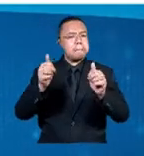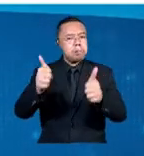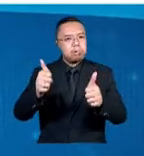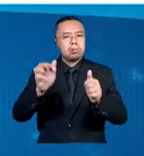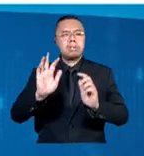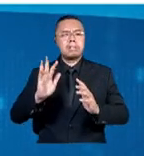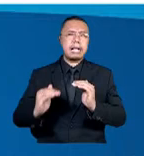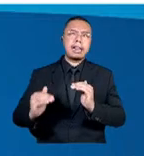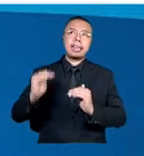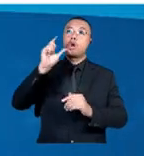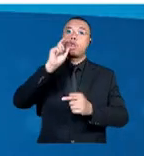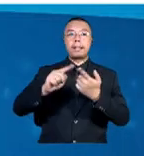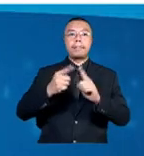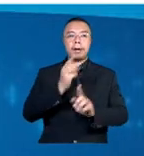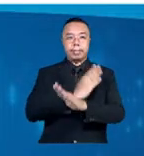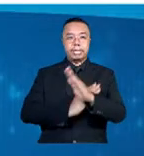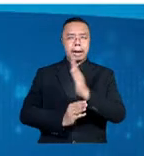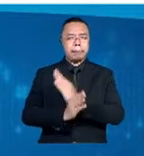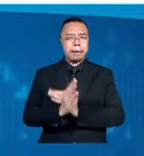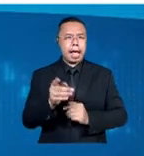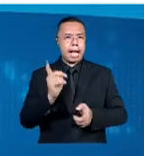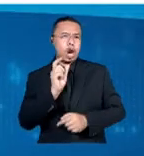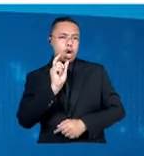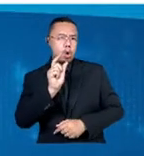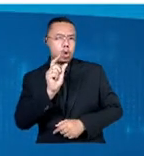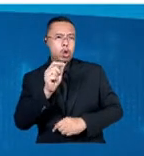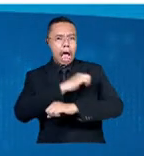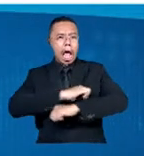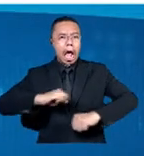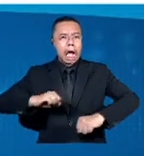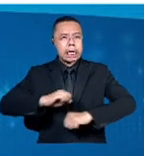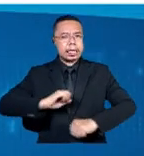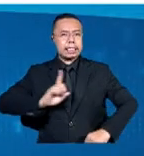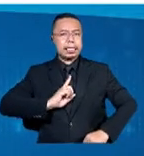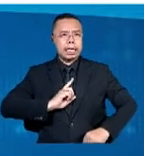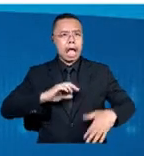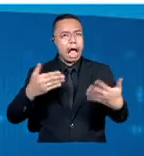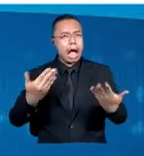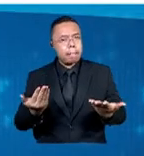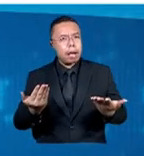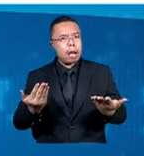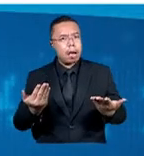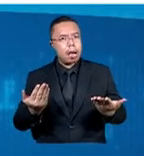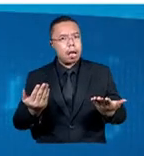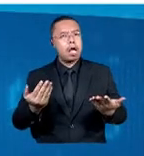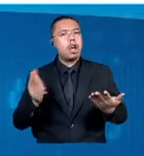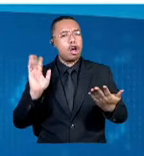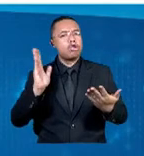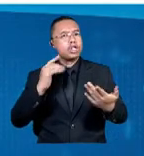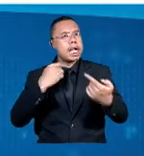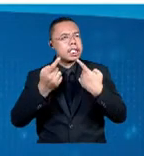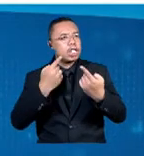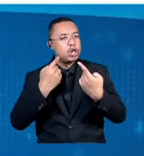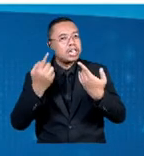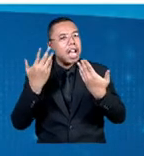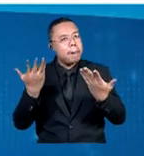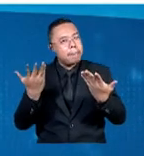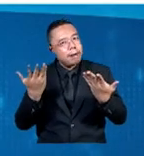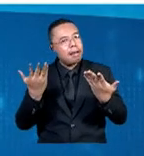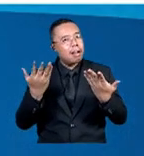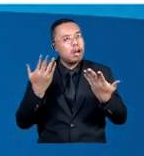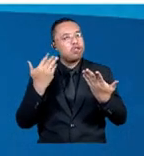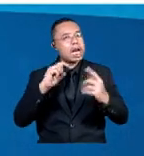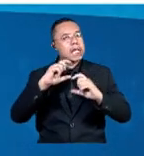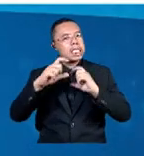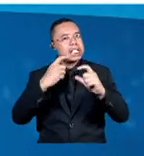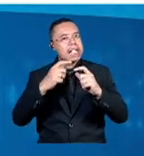sangat tinggi terhadap teman-teman disabilitas. Kalau untuk para atlet nih, apa yang kemudian sudah dibahas mungkin, didiskusikan